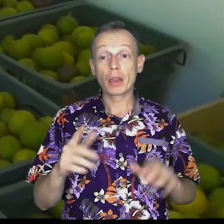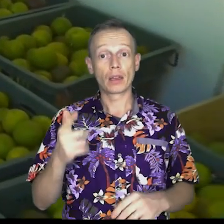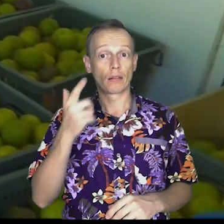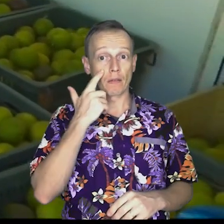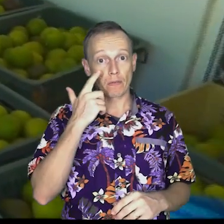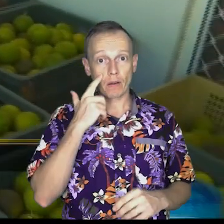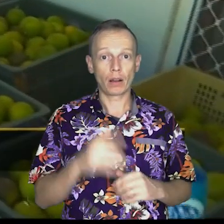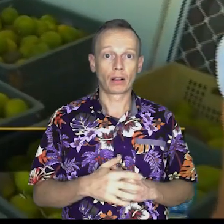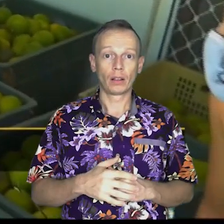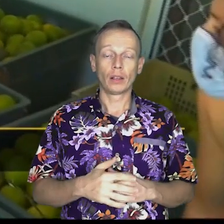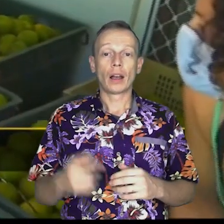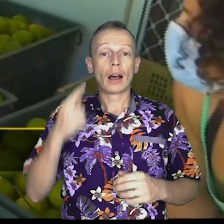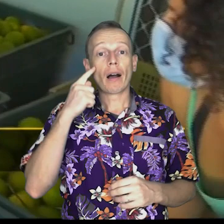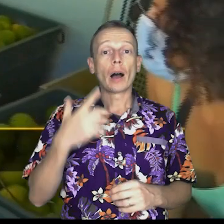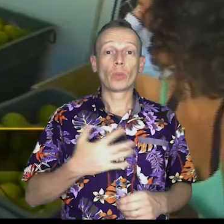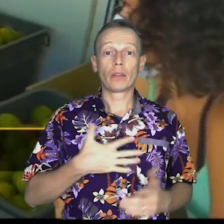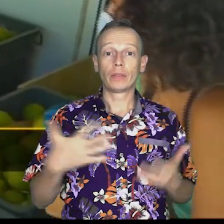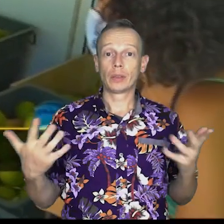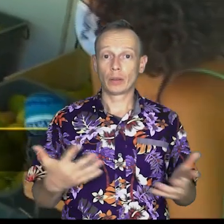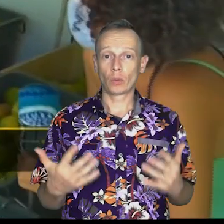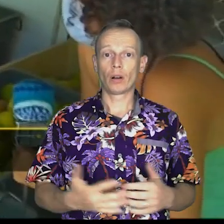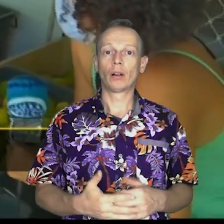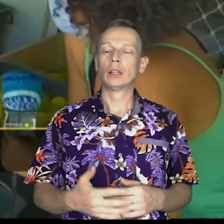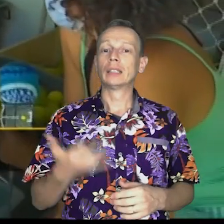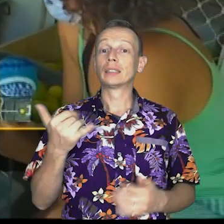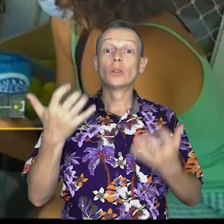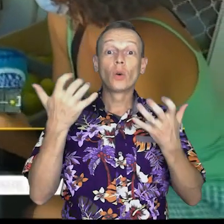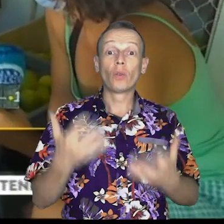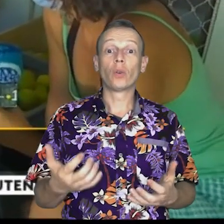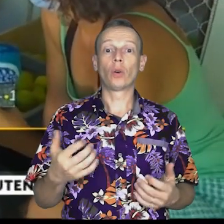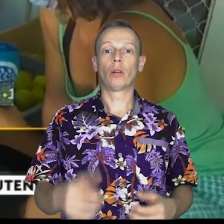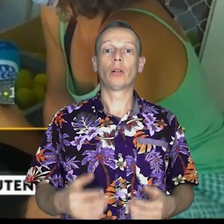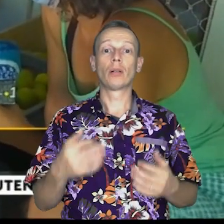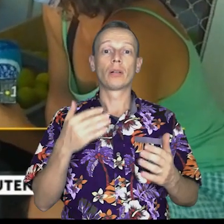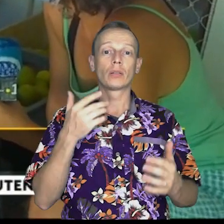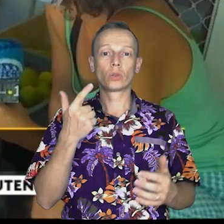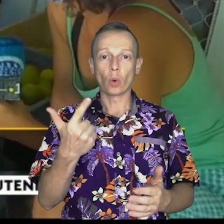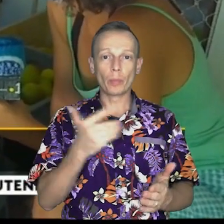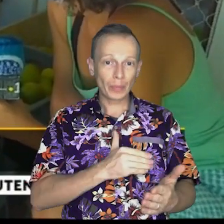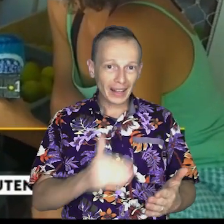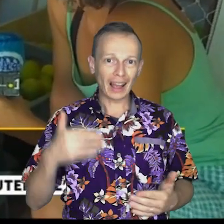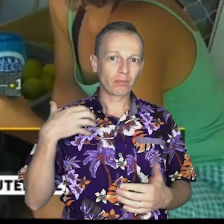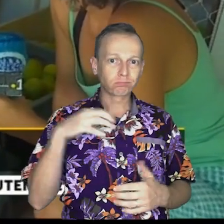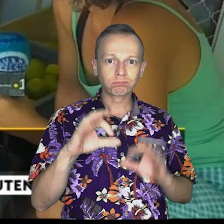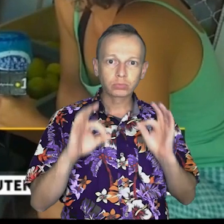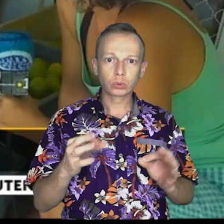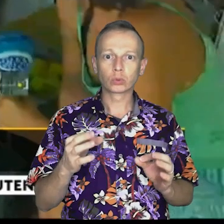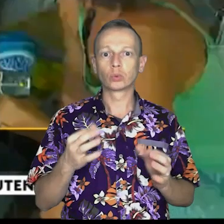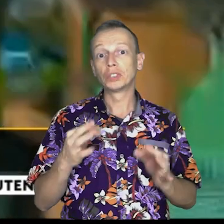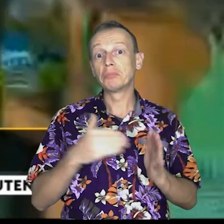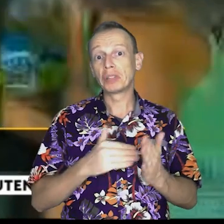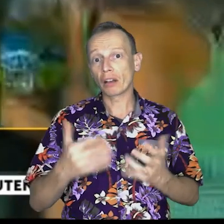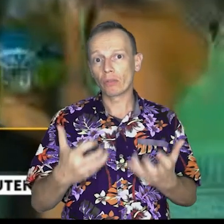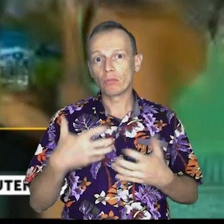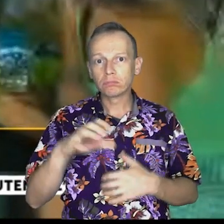Maintenant, je pense que si on veut que ces 10 milliards soient utilisés à bon escient, il faut quand même